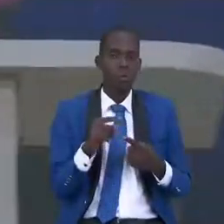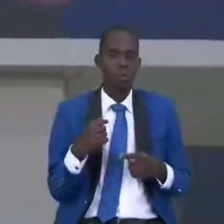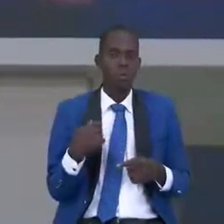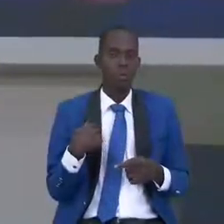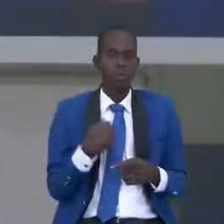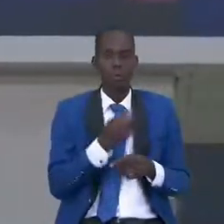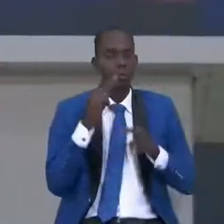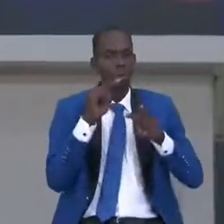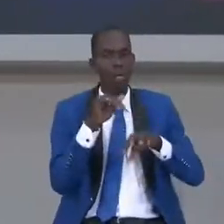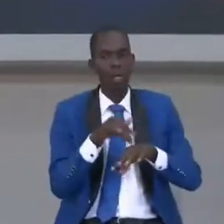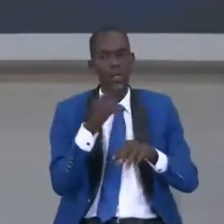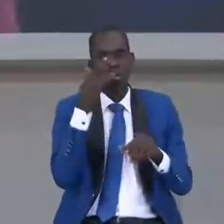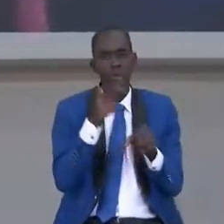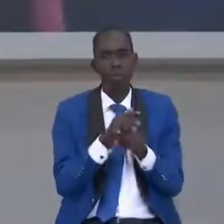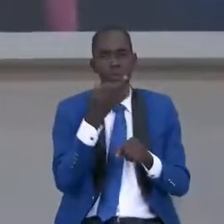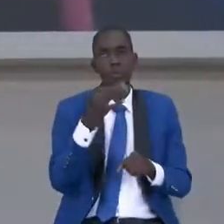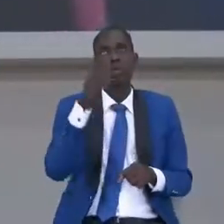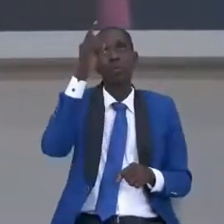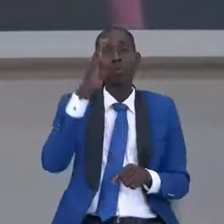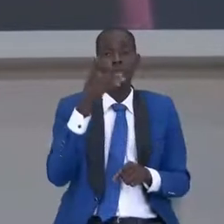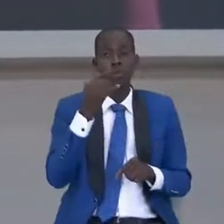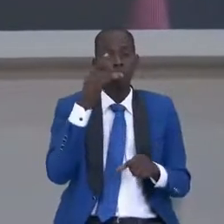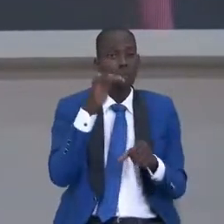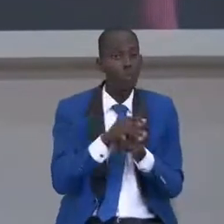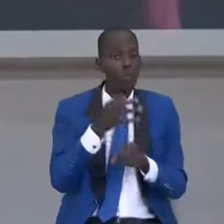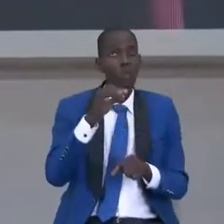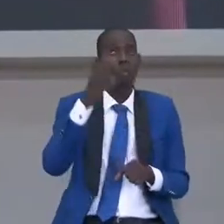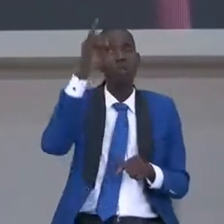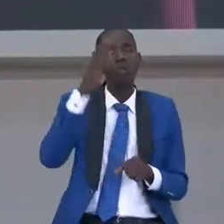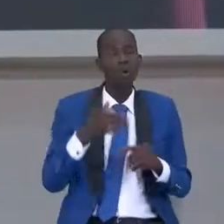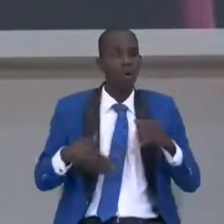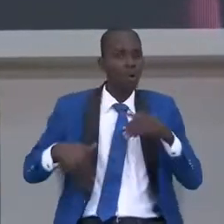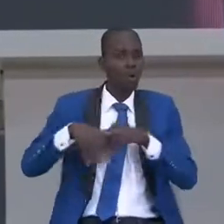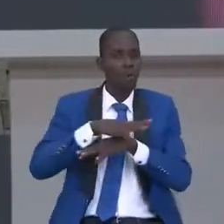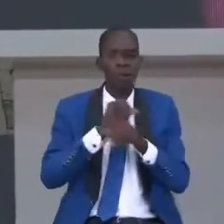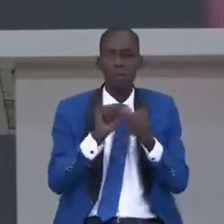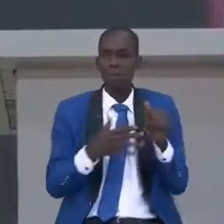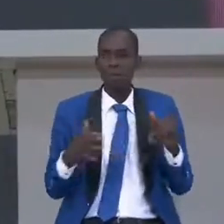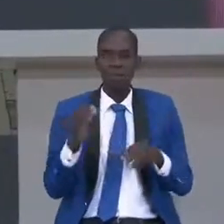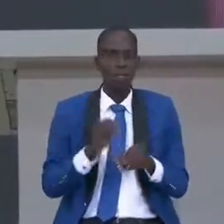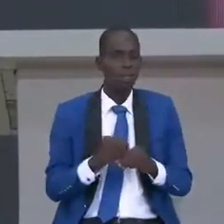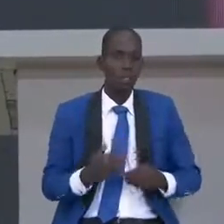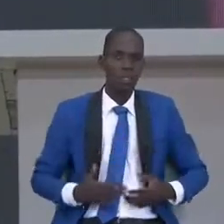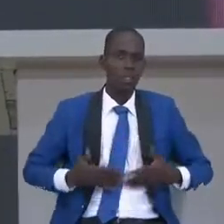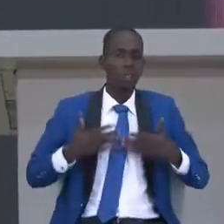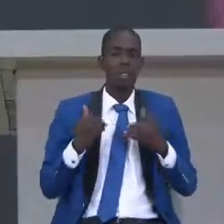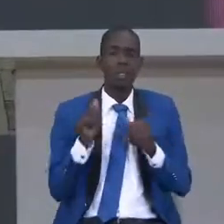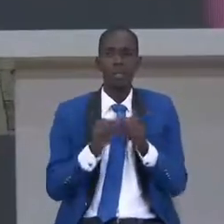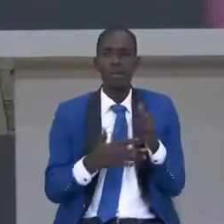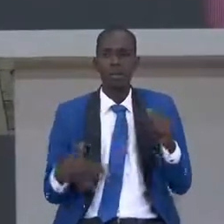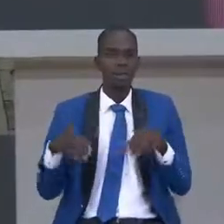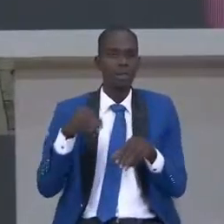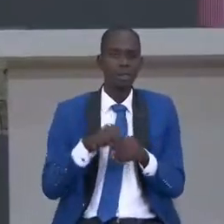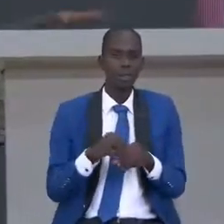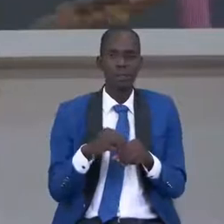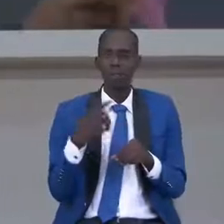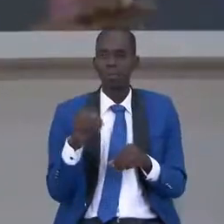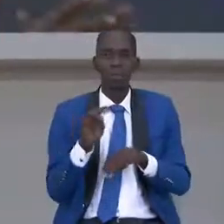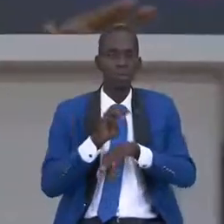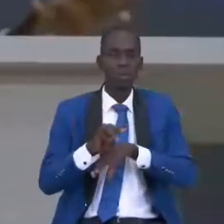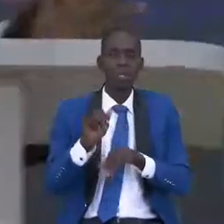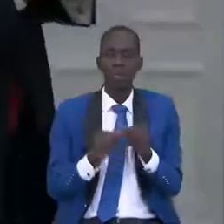promesses de Dieu, les promesses de Dieu couvrent toutes choses dans la vie, toutes choses dans le ministère, toutes choses dans la